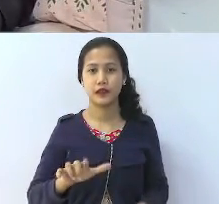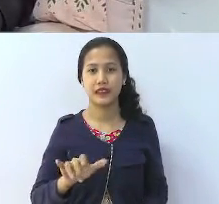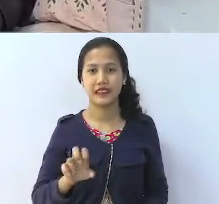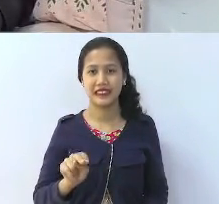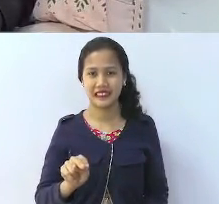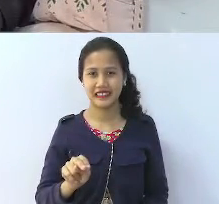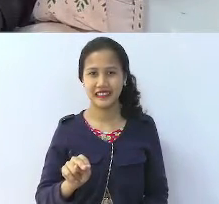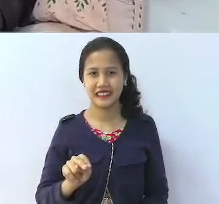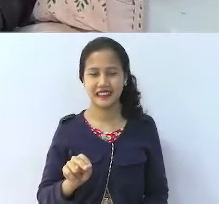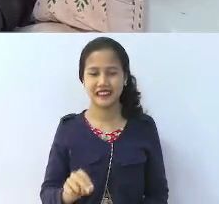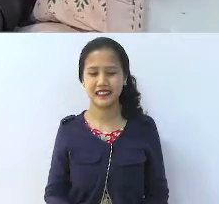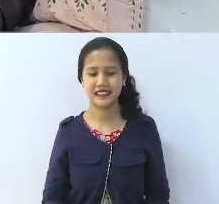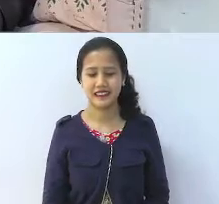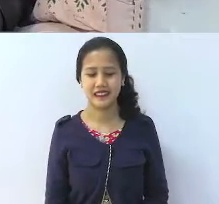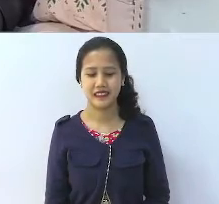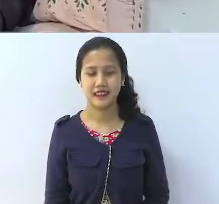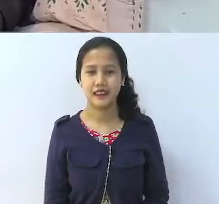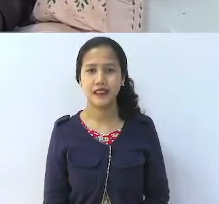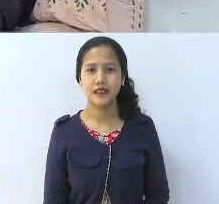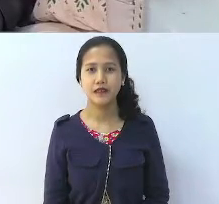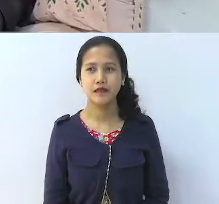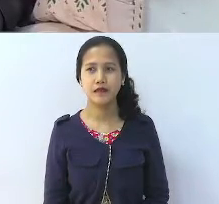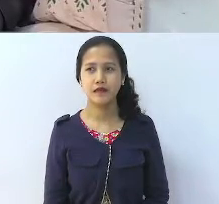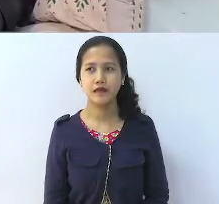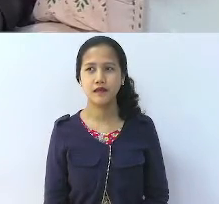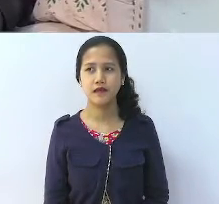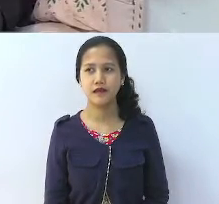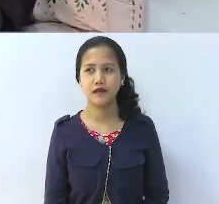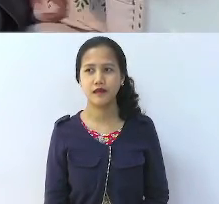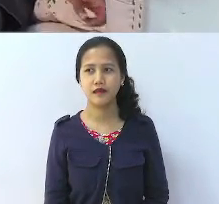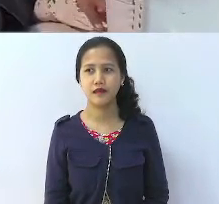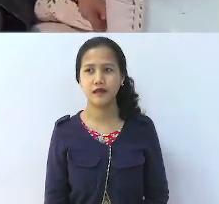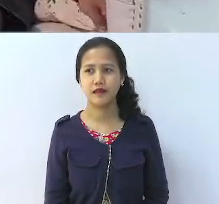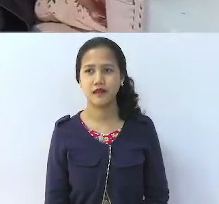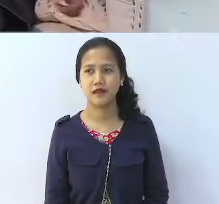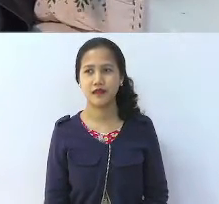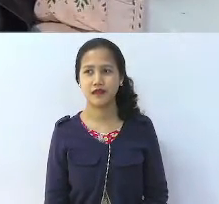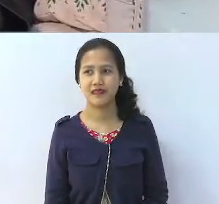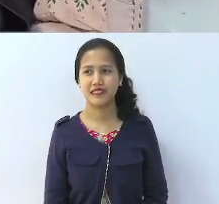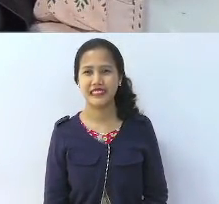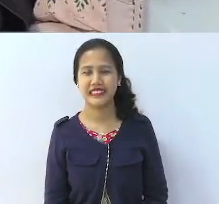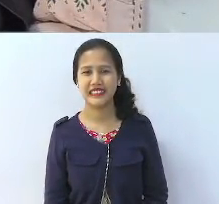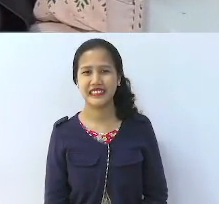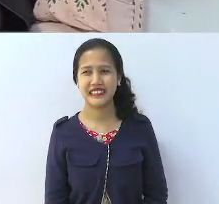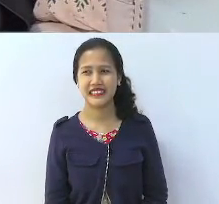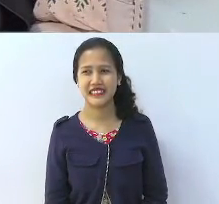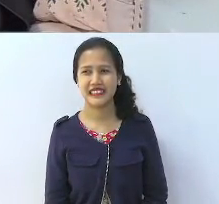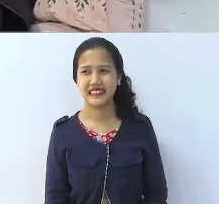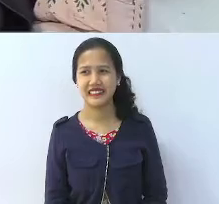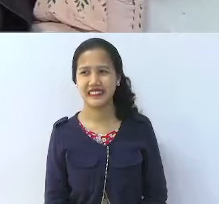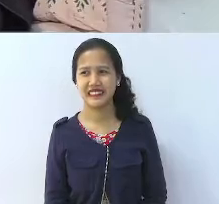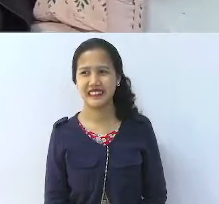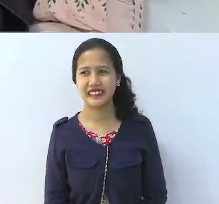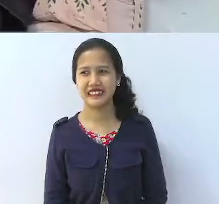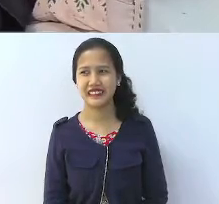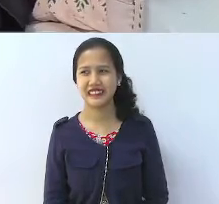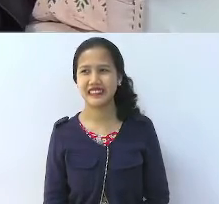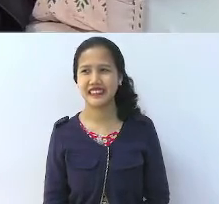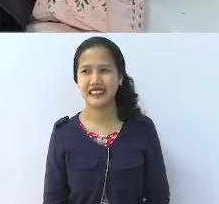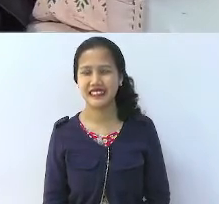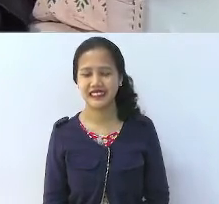Ma'am Cecil Ampig. Ma'am Generous Pugarin, all the way from office ni Ma'am Beng. Oo. Yeah. Ma'am Beng Dingding. Ma'am Beng Dingding.